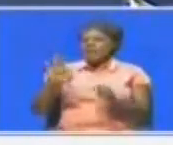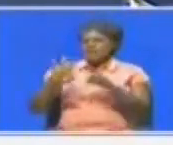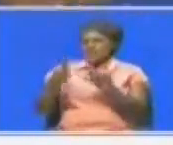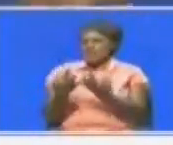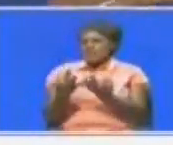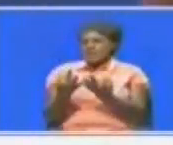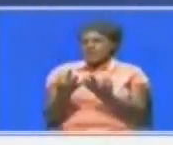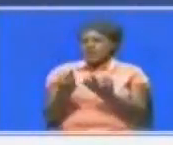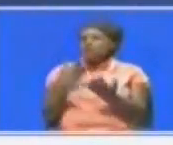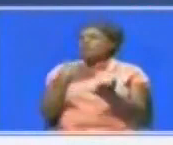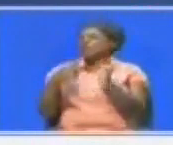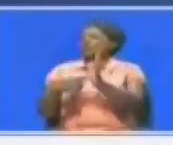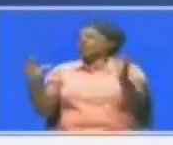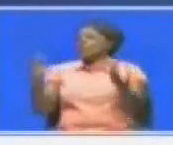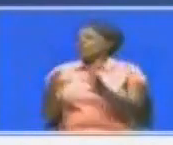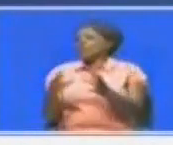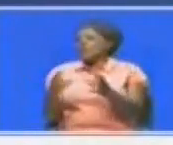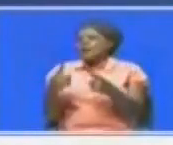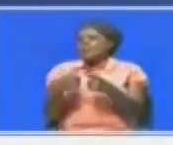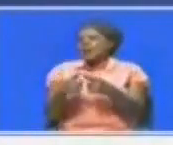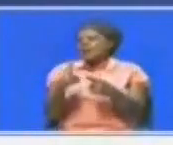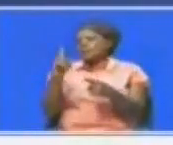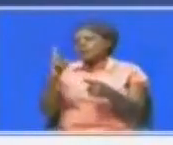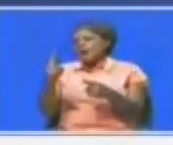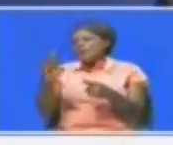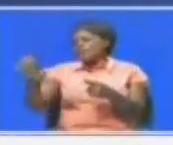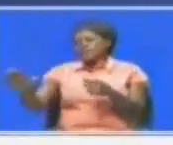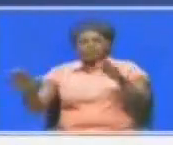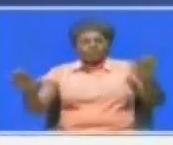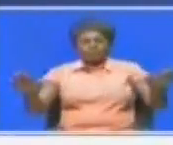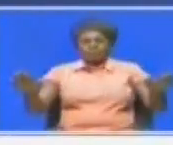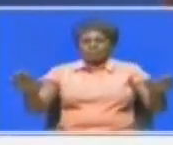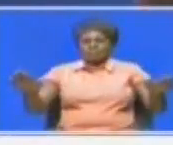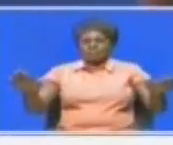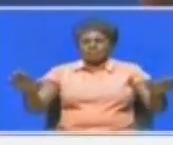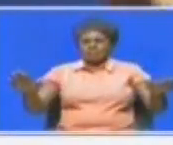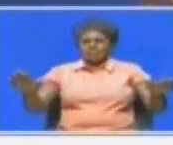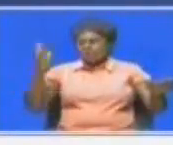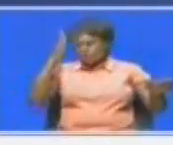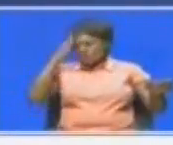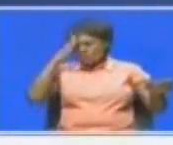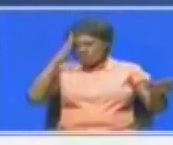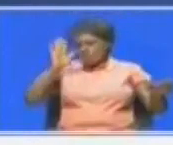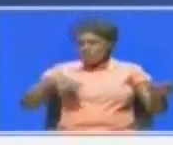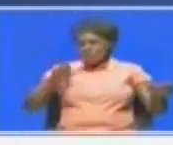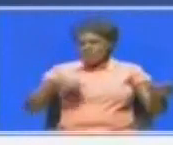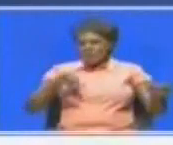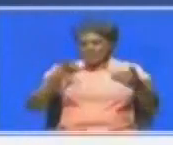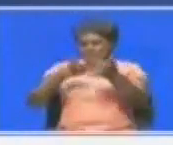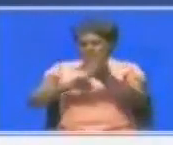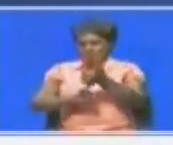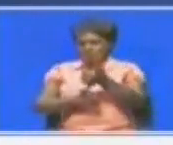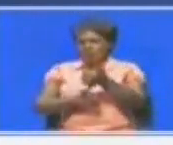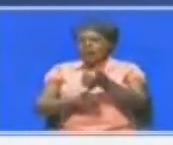eti nimeoa ama nimole, lakini mguu mmoja uko huku mwingine uko huku. Alafu ujue kilobi, kuna wanawake wengine ni kicheche. Unamwoa